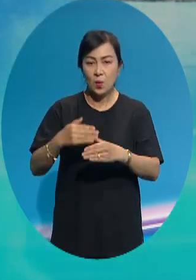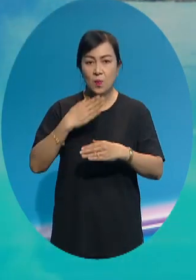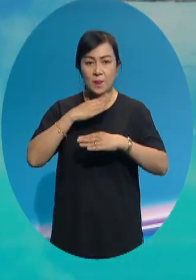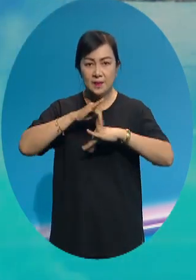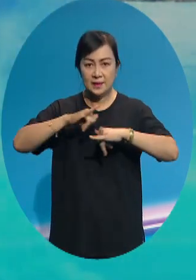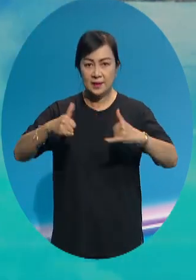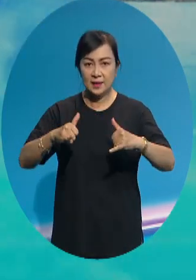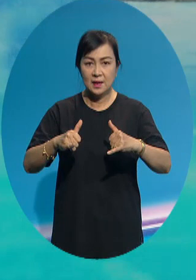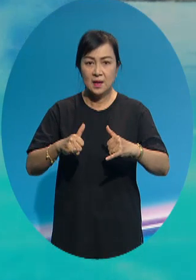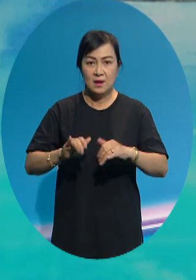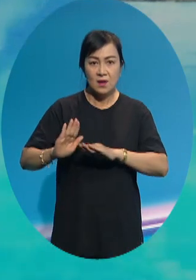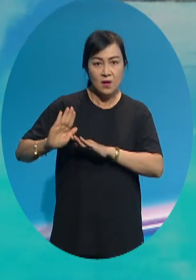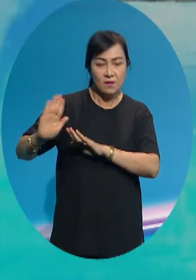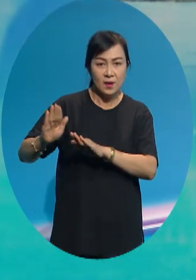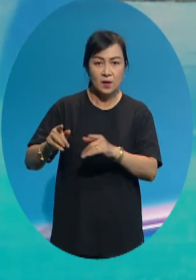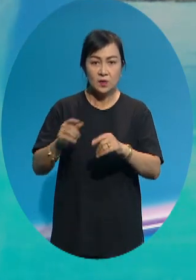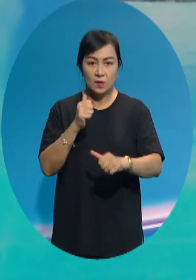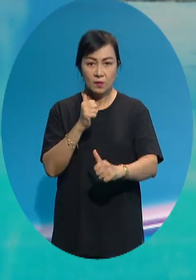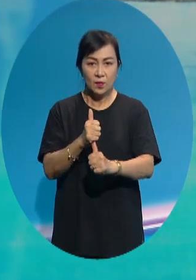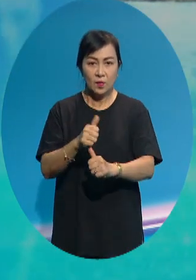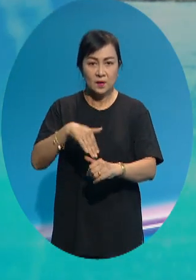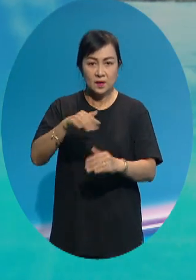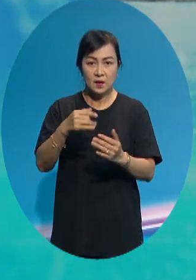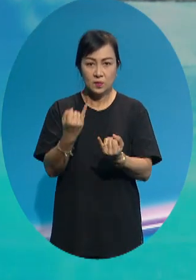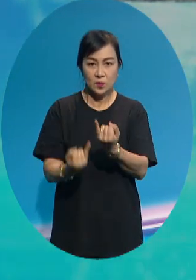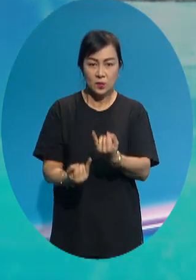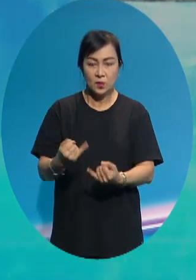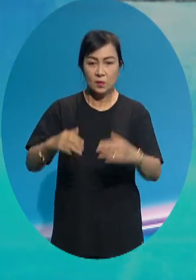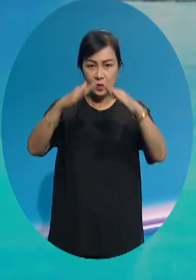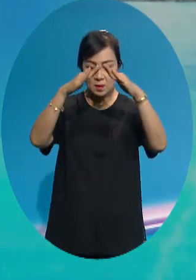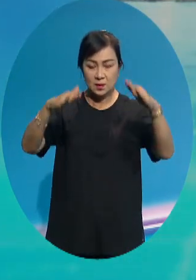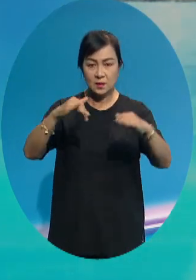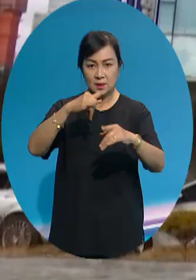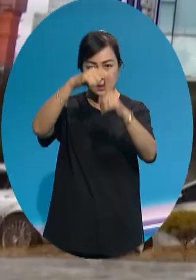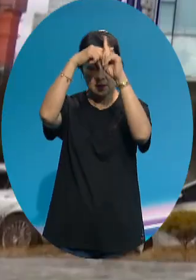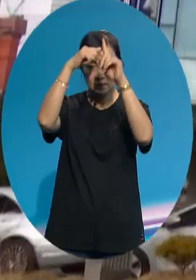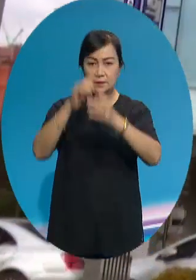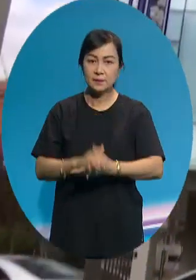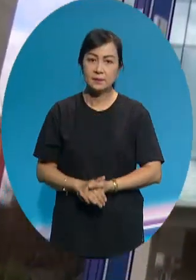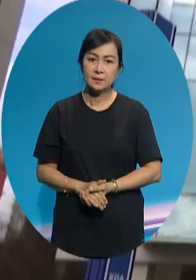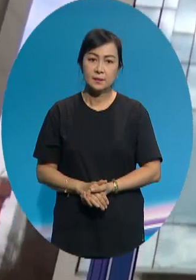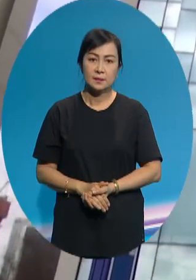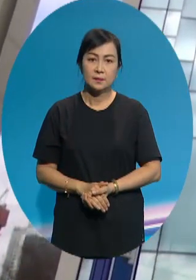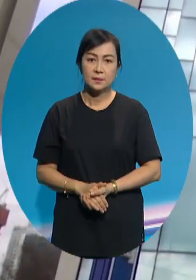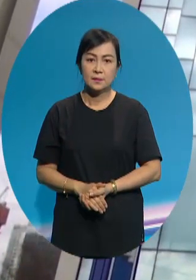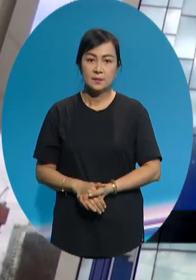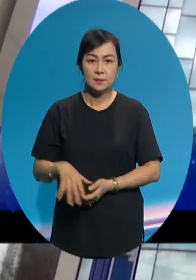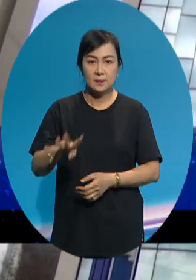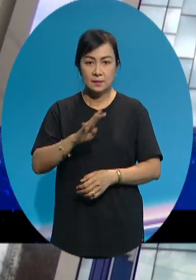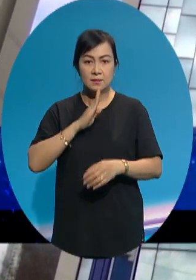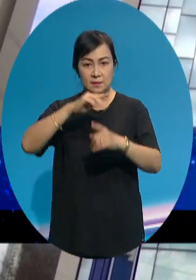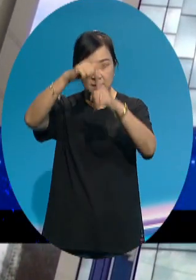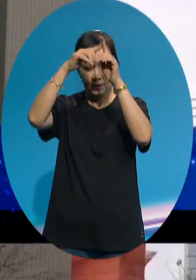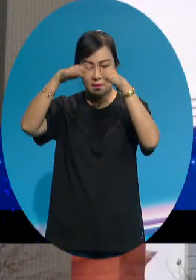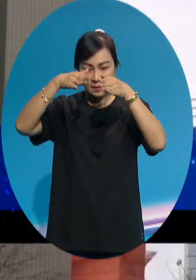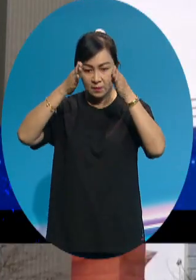các bác sĩ trẻ và phản đối kế hoạch của chính phủ nhằm tăng chỉ tiêu tuyển sinh vào trường y khoảng 400